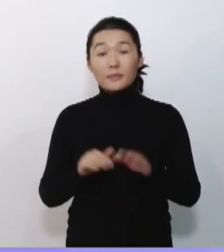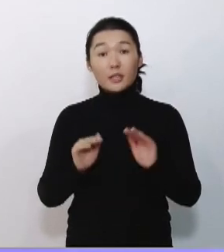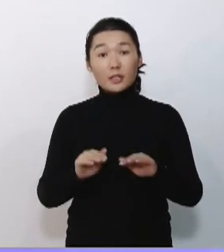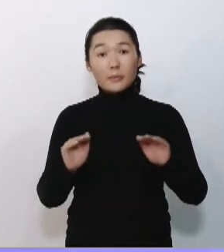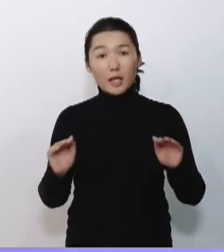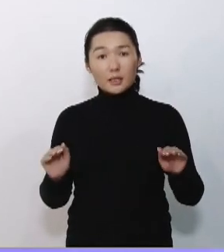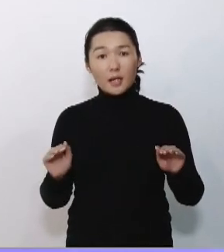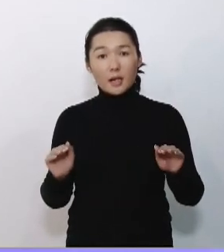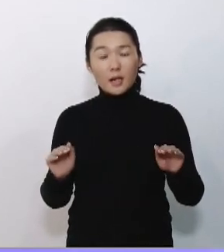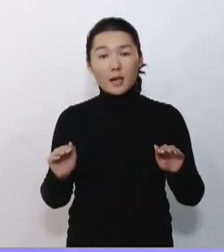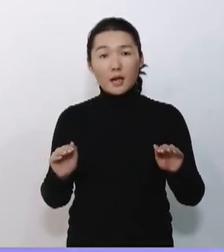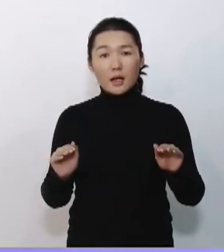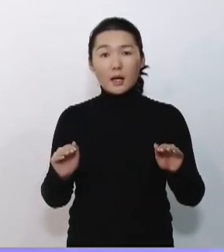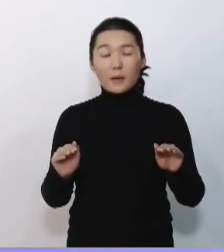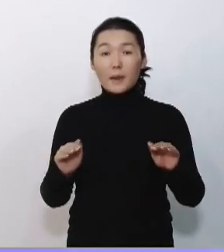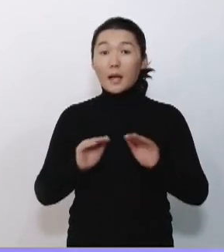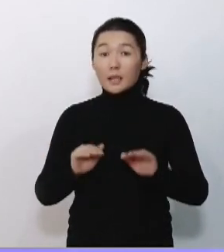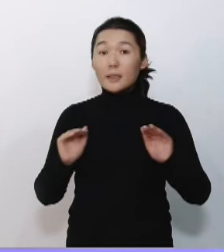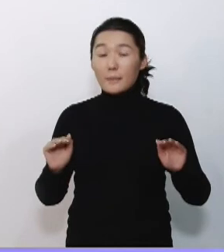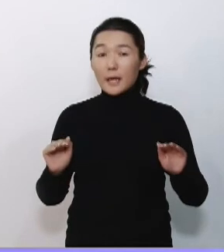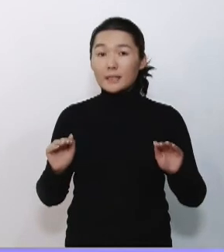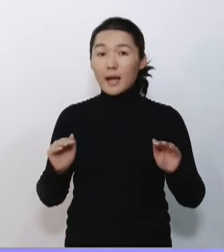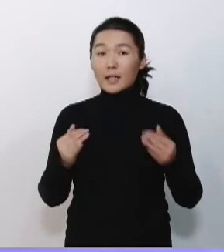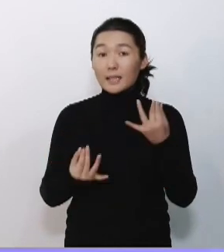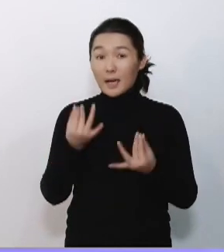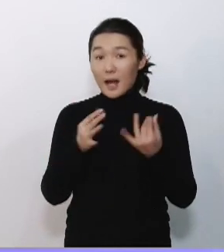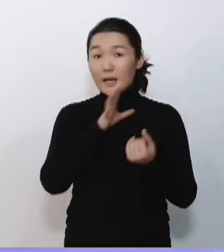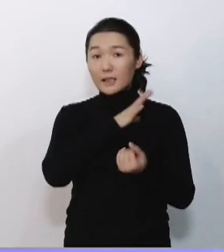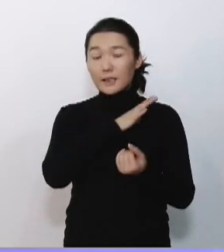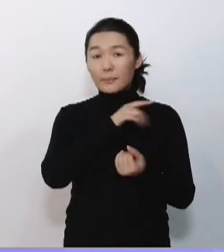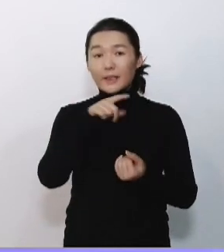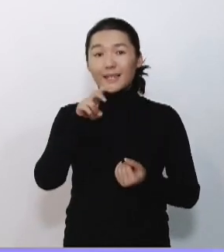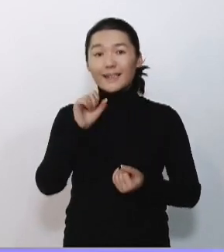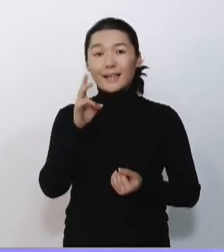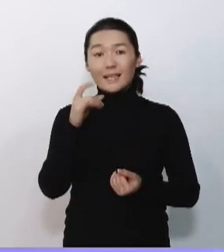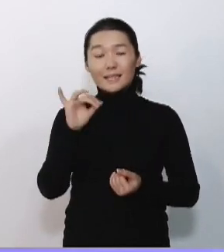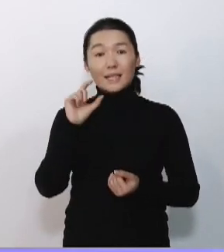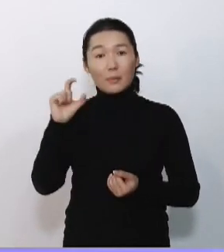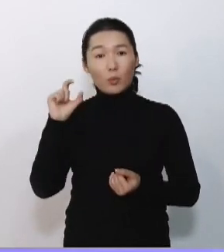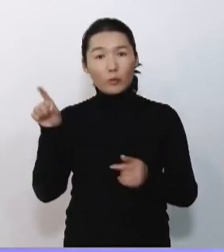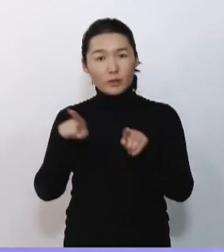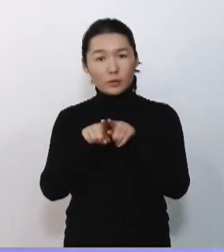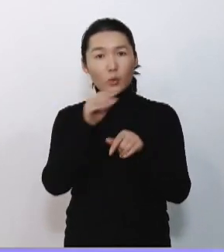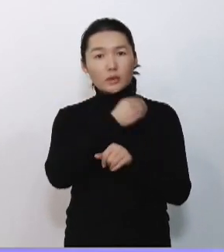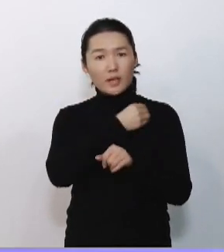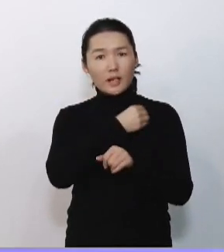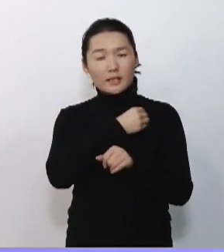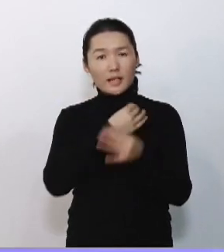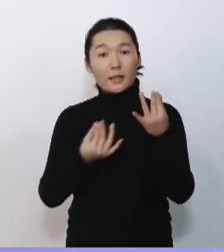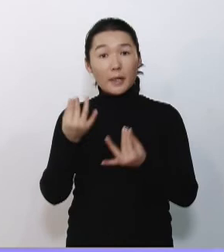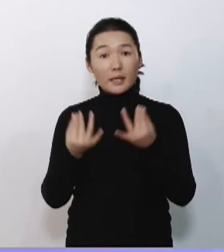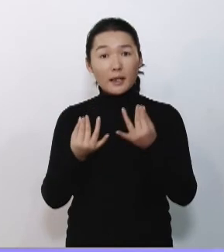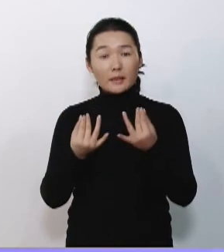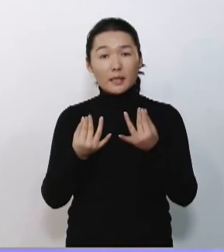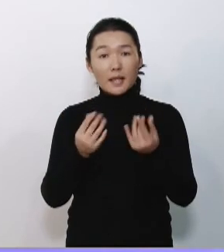Ребята, пока ребята играли, гласные буквы тоже решили пошалить и поменялись